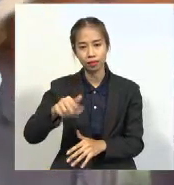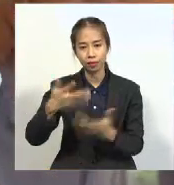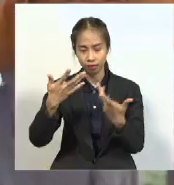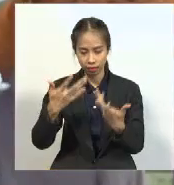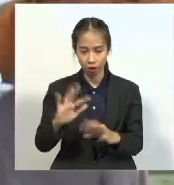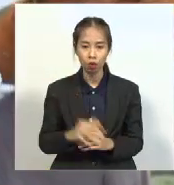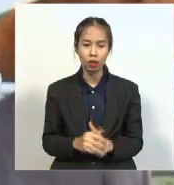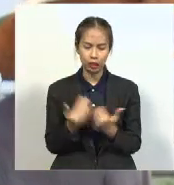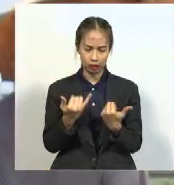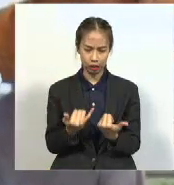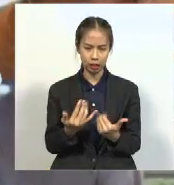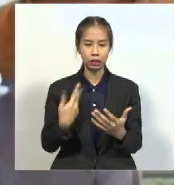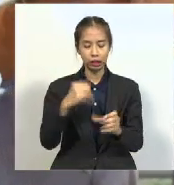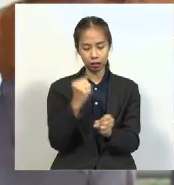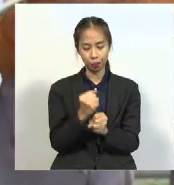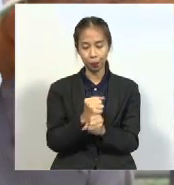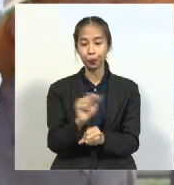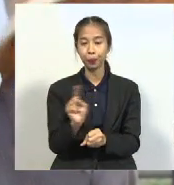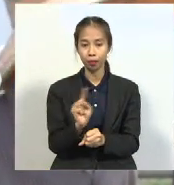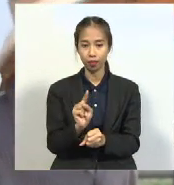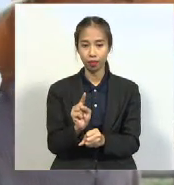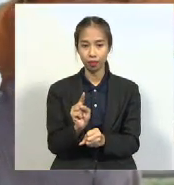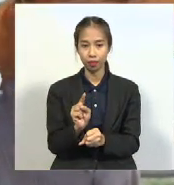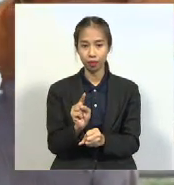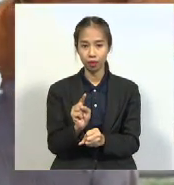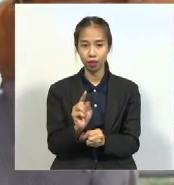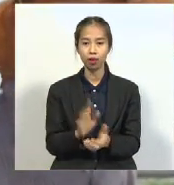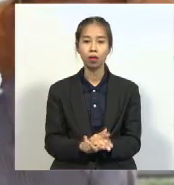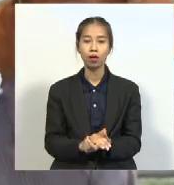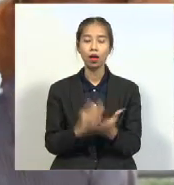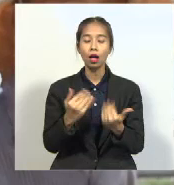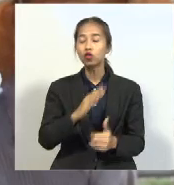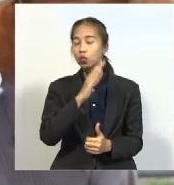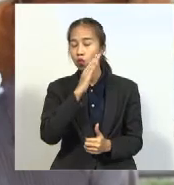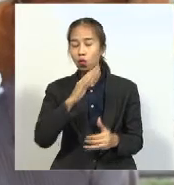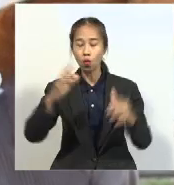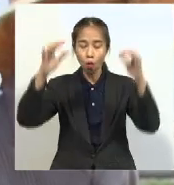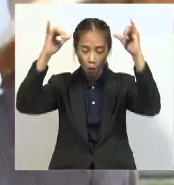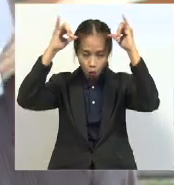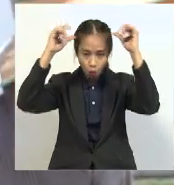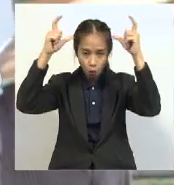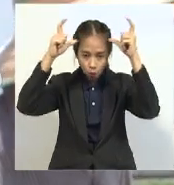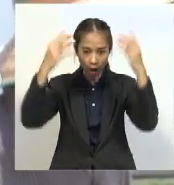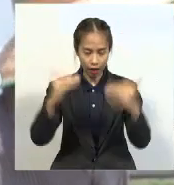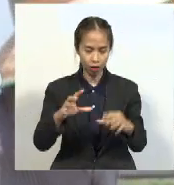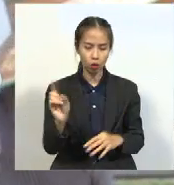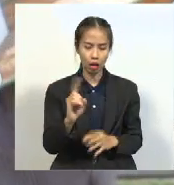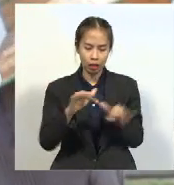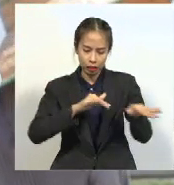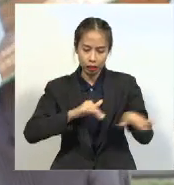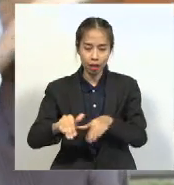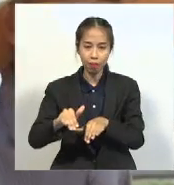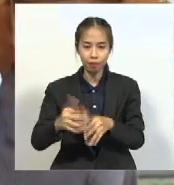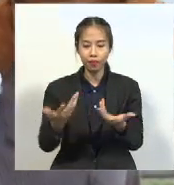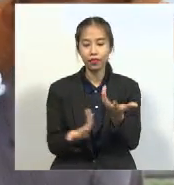านปศุสัตว์นะครับที่ดำเนินการก็คือทำงานบริษัทนี้สำหรับโคกระบือนี้นะฮ ะ เราก็จะเตรียมจัดหา